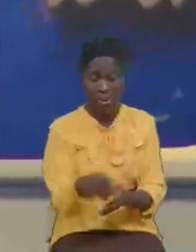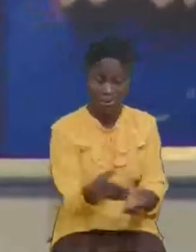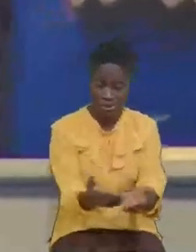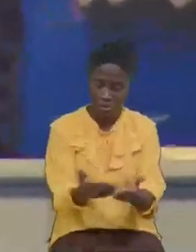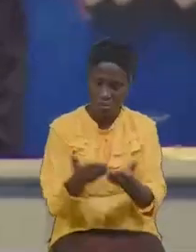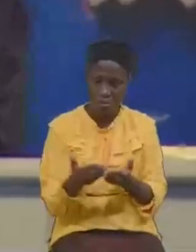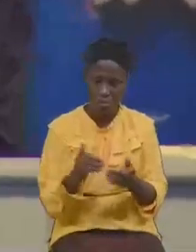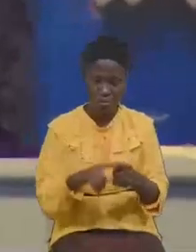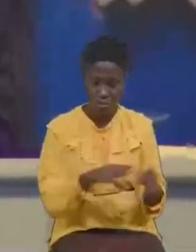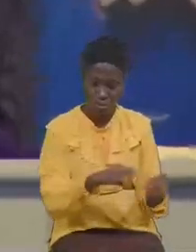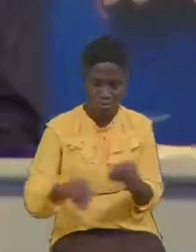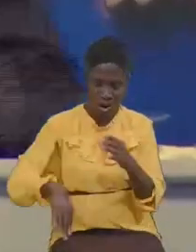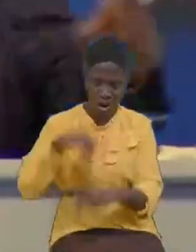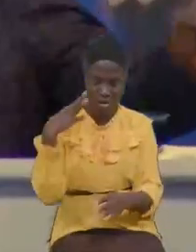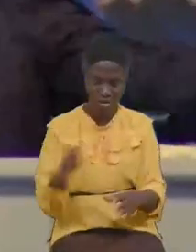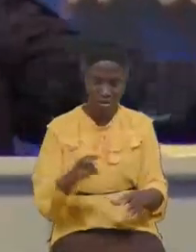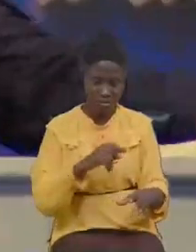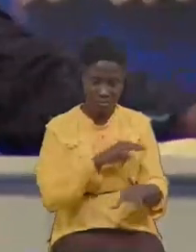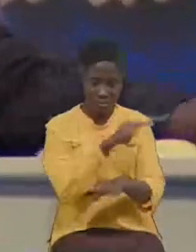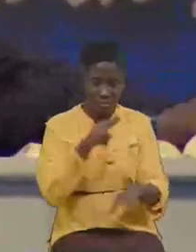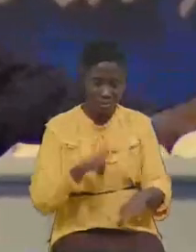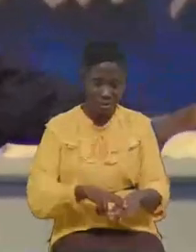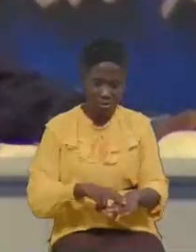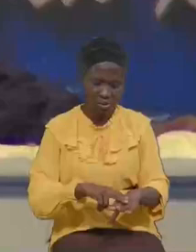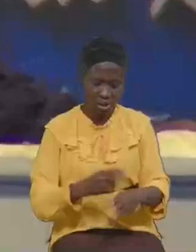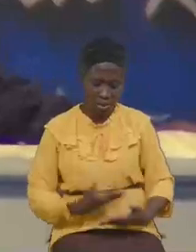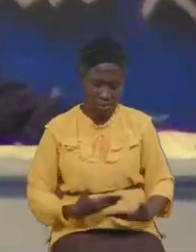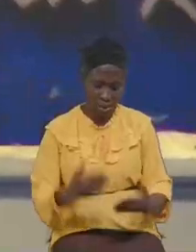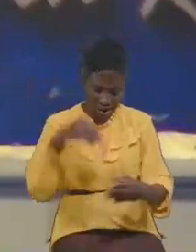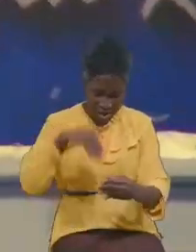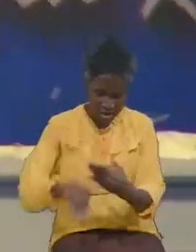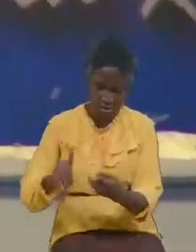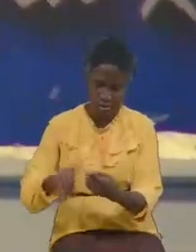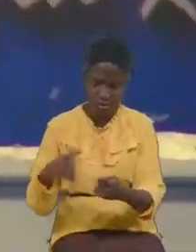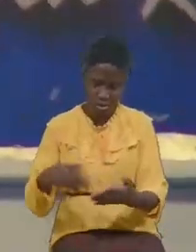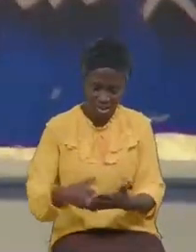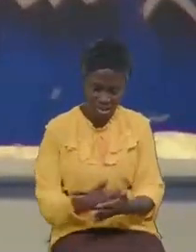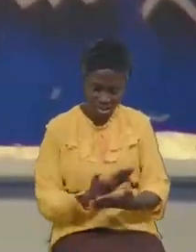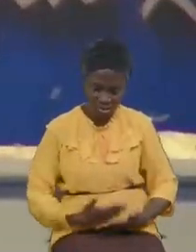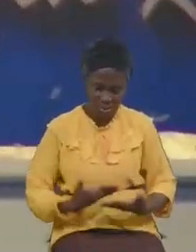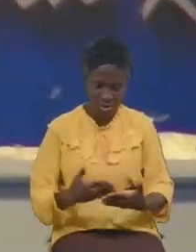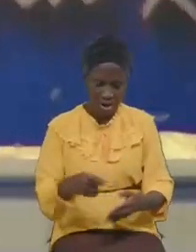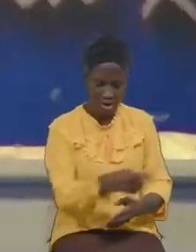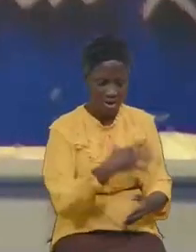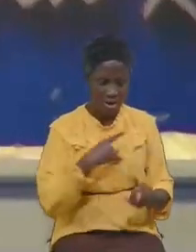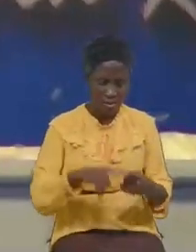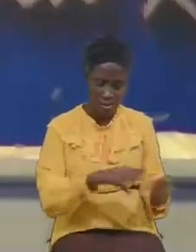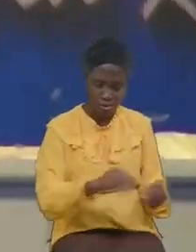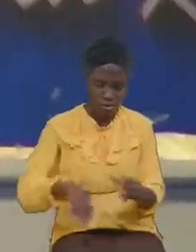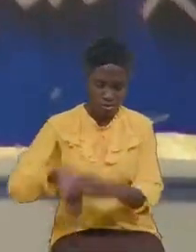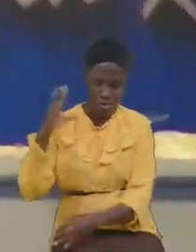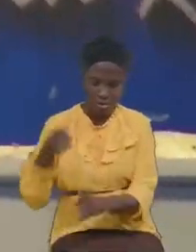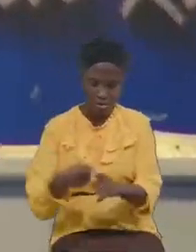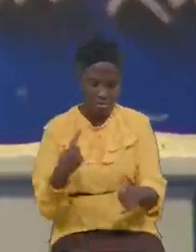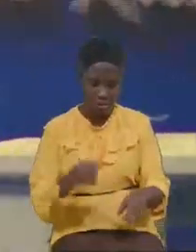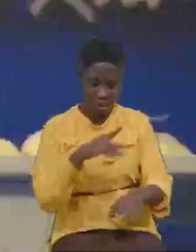ont voulu quitter la naissance naturelle pour aller à la nouvelle naissance. Ils voudraient